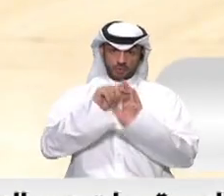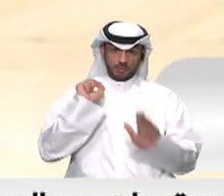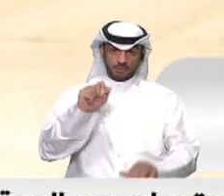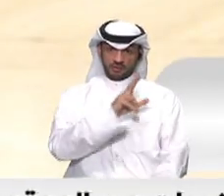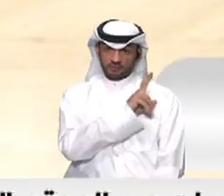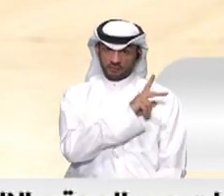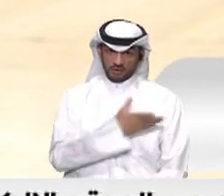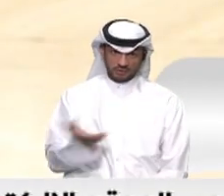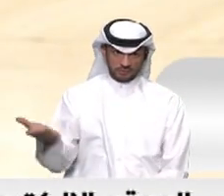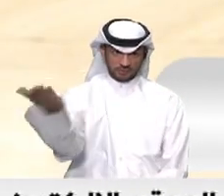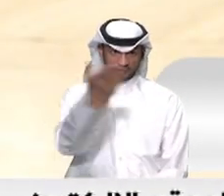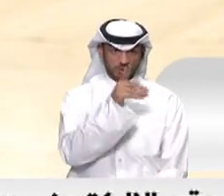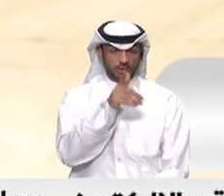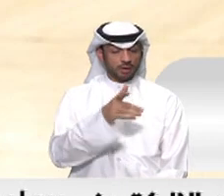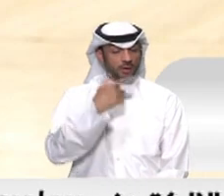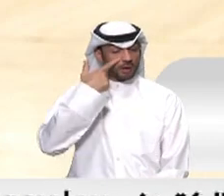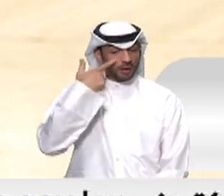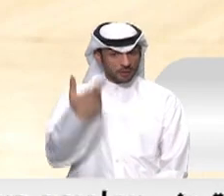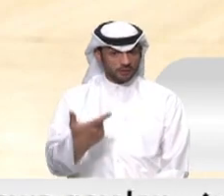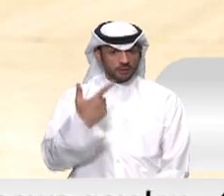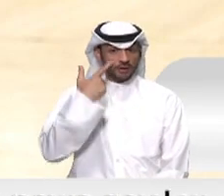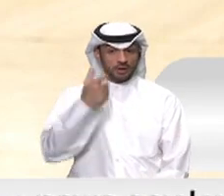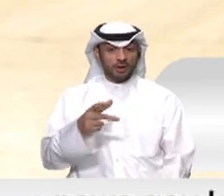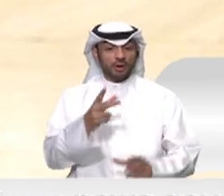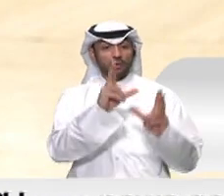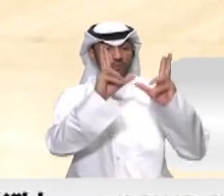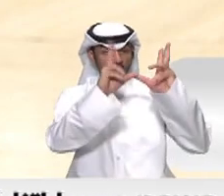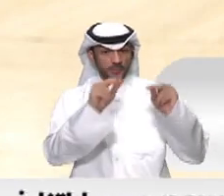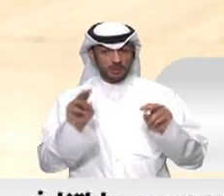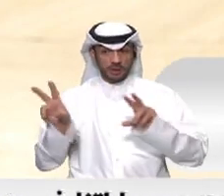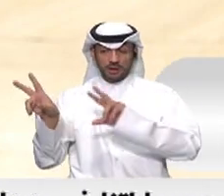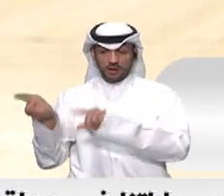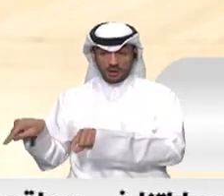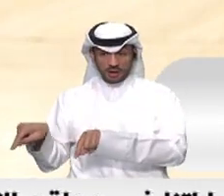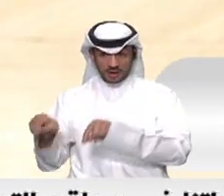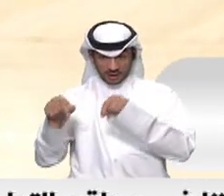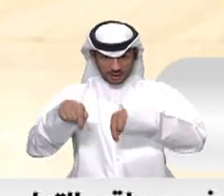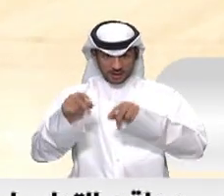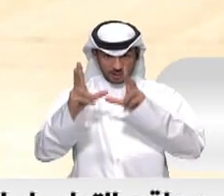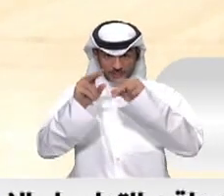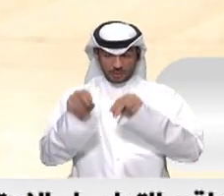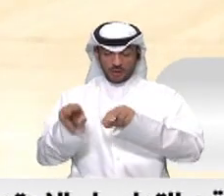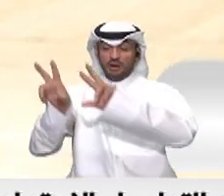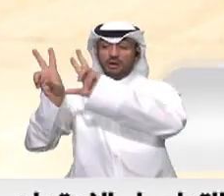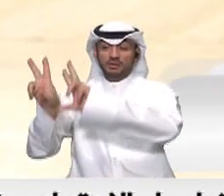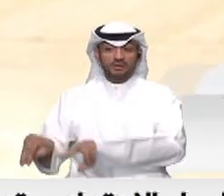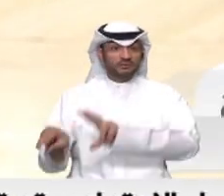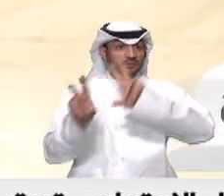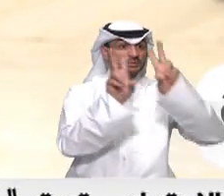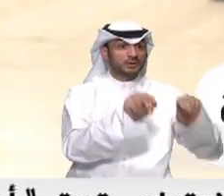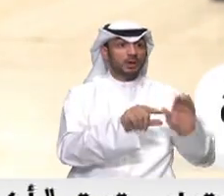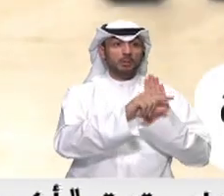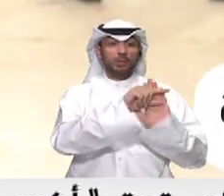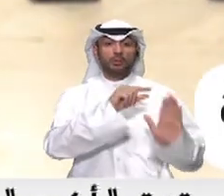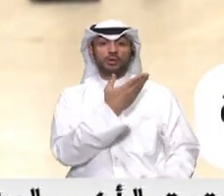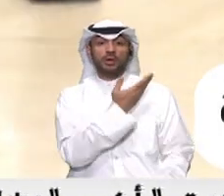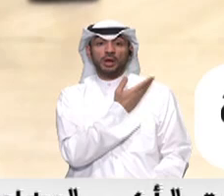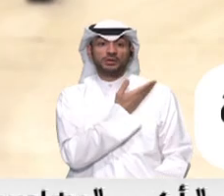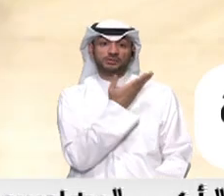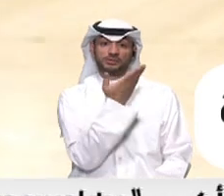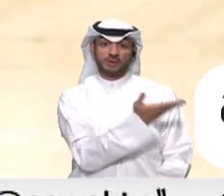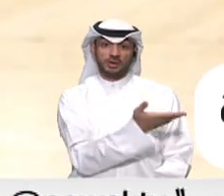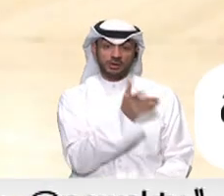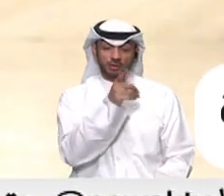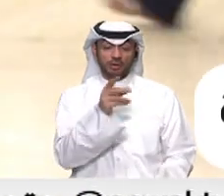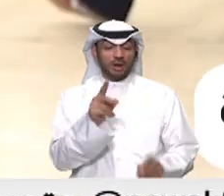ونحذر وكنا حذرنا انه الان ما يجري في لبنان هو نفس ما حصل مع شعبنا الفلسطيني في قطاع غزه الامور تتصاعد